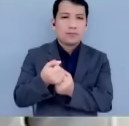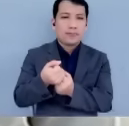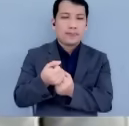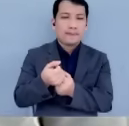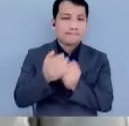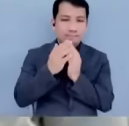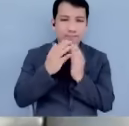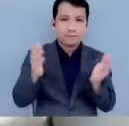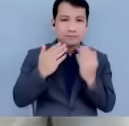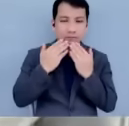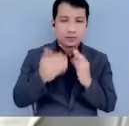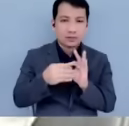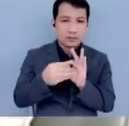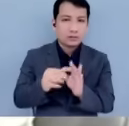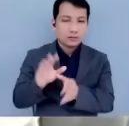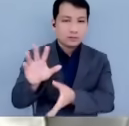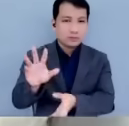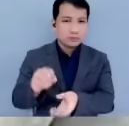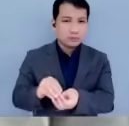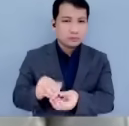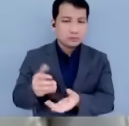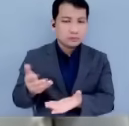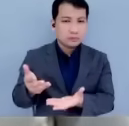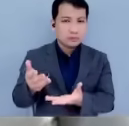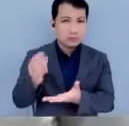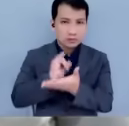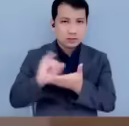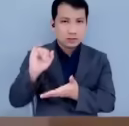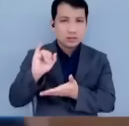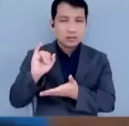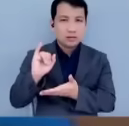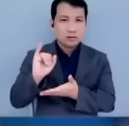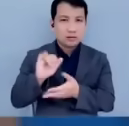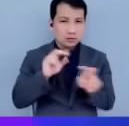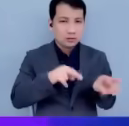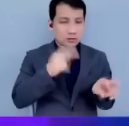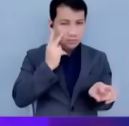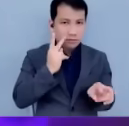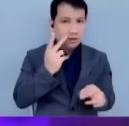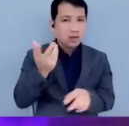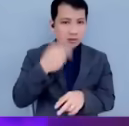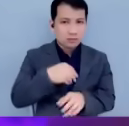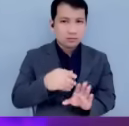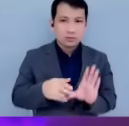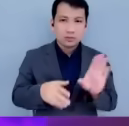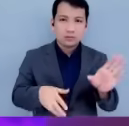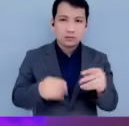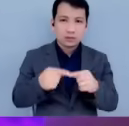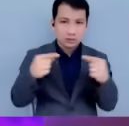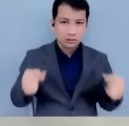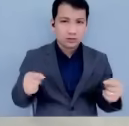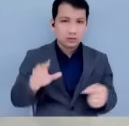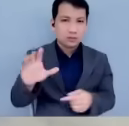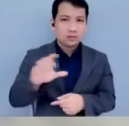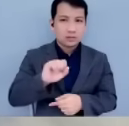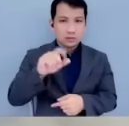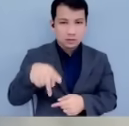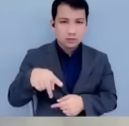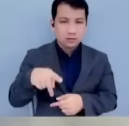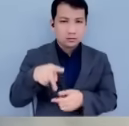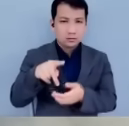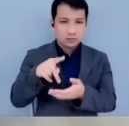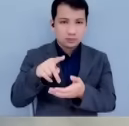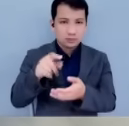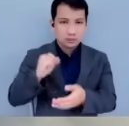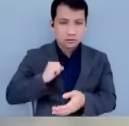ni ang institution Nakita naman natin kung gaano ipinaglaban ni SP ang institution ano yung loyalty